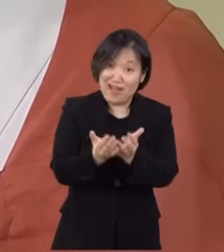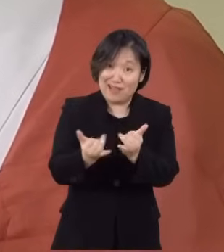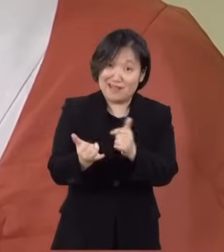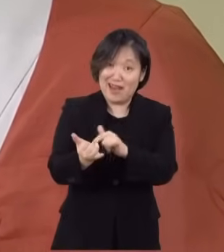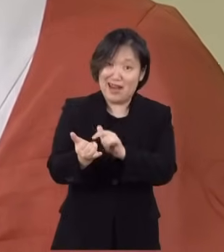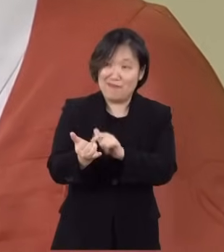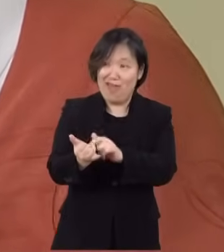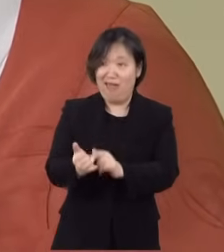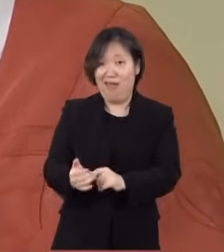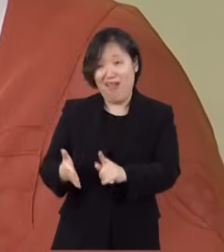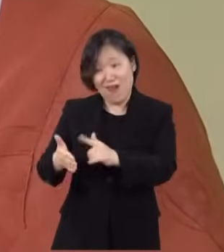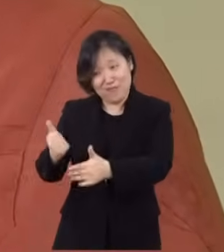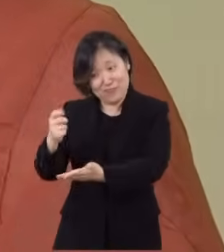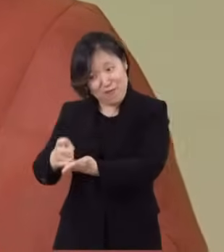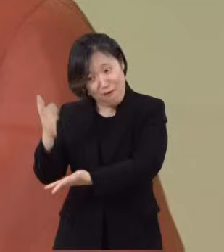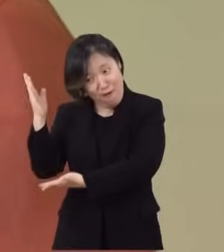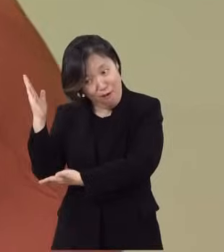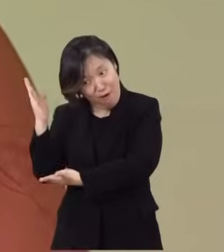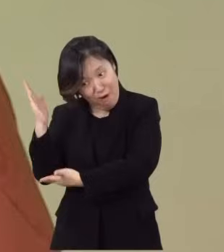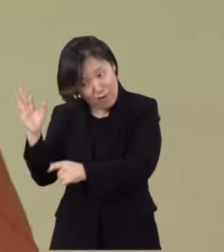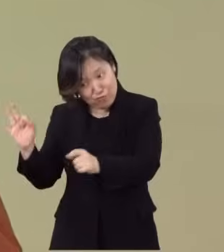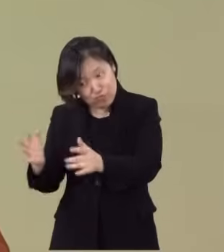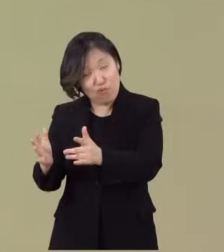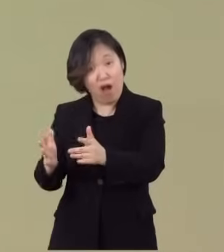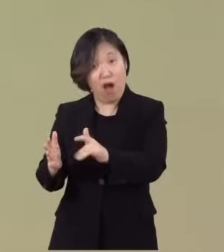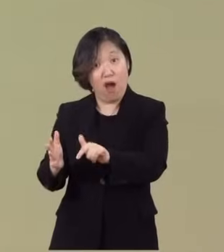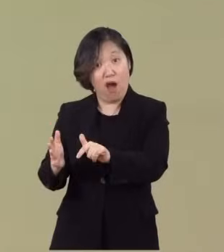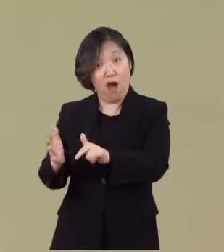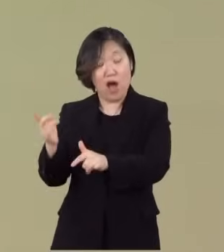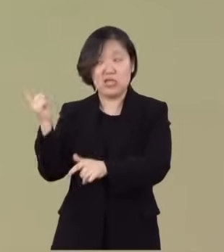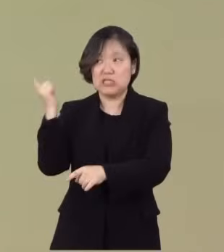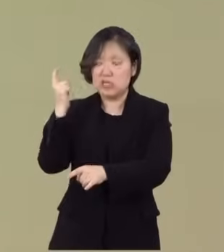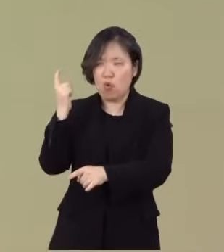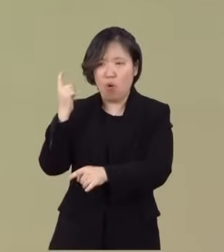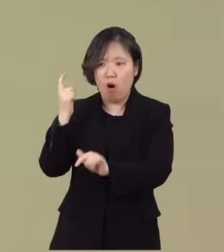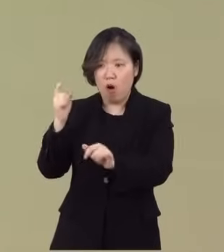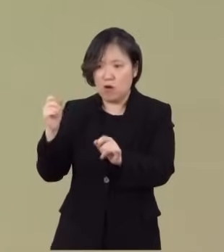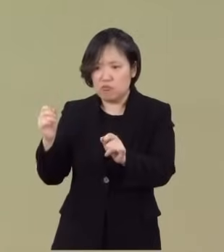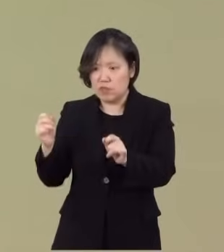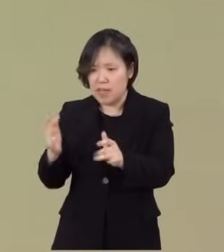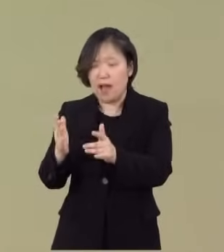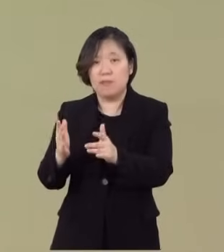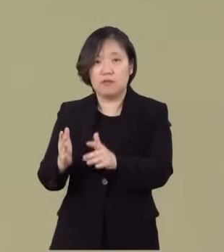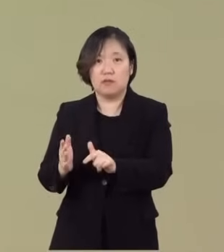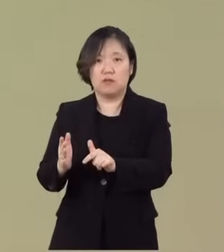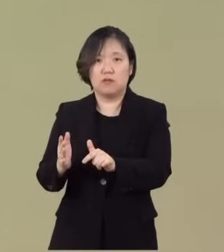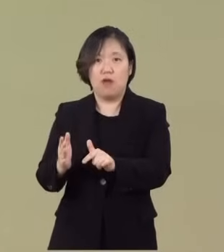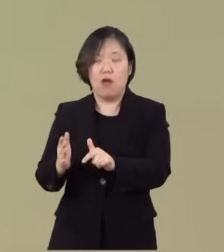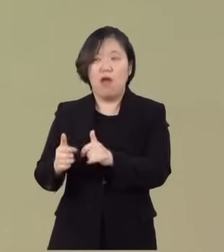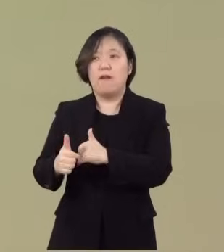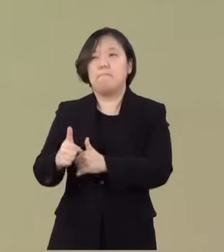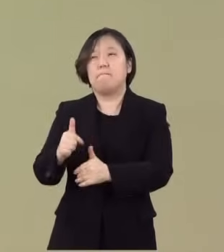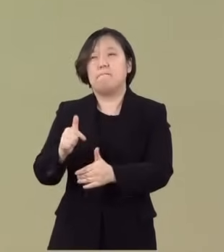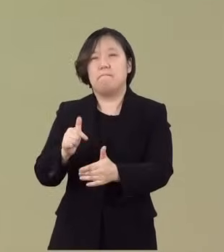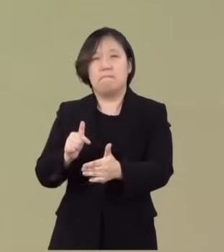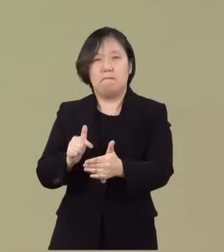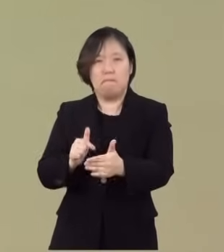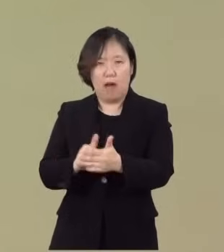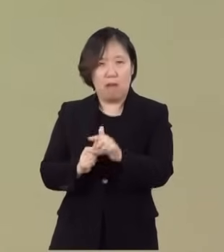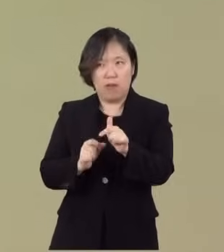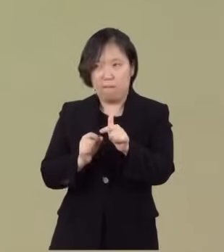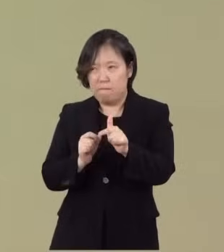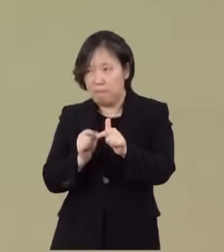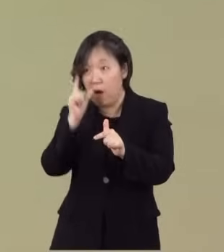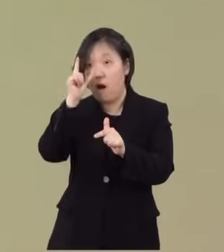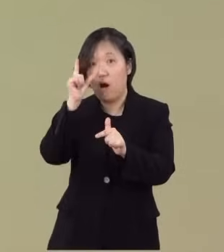법문을 짧은 순간 부처님의 법문을 듣는 그 순간 그 짧은 순간에 마음을